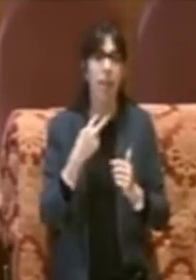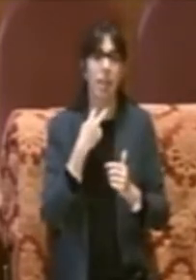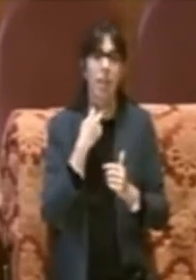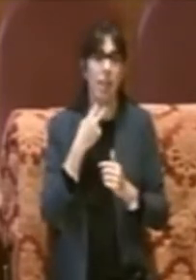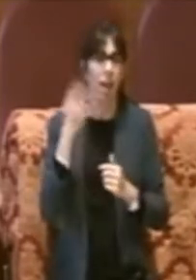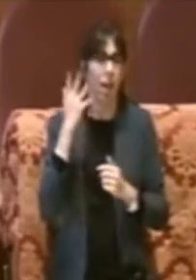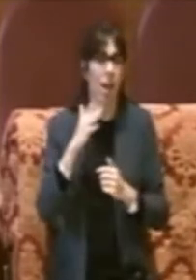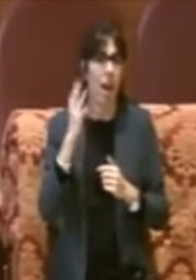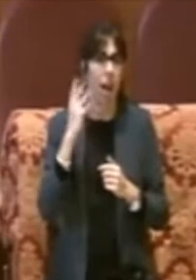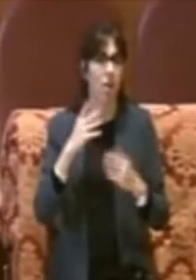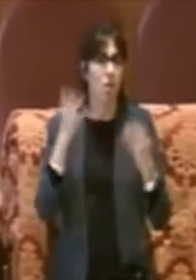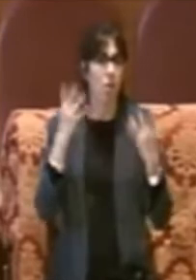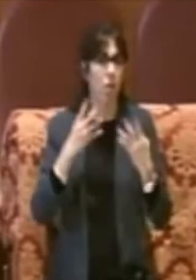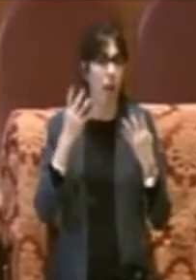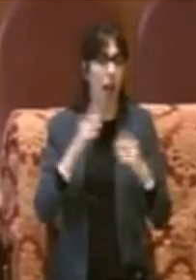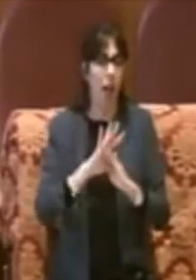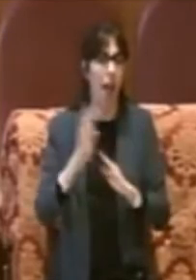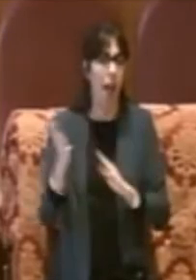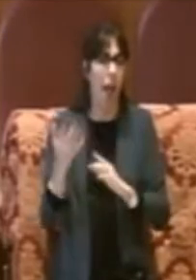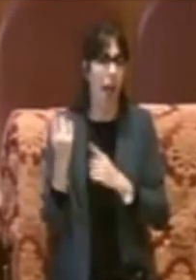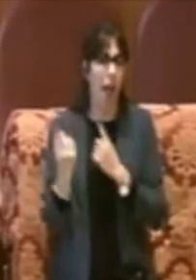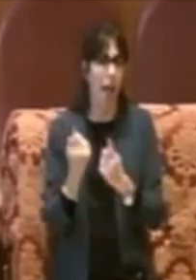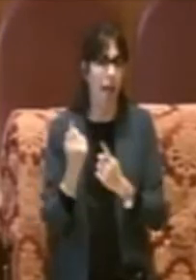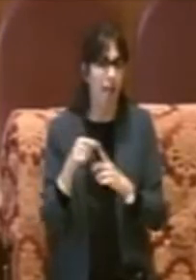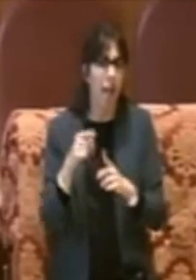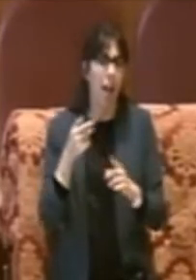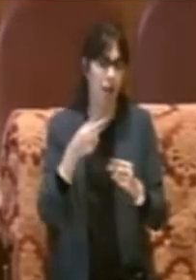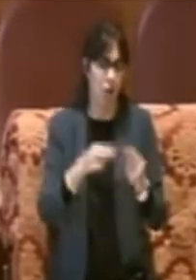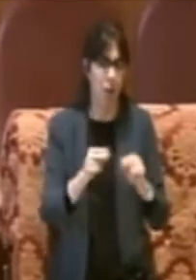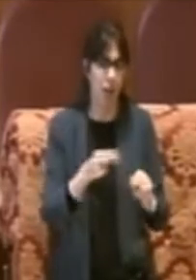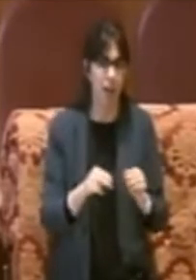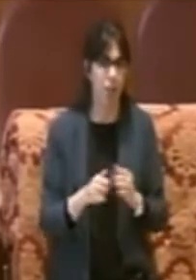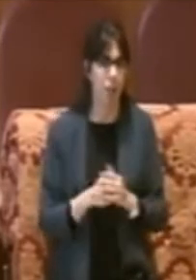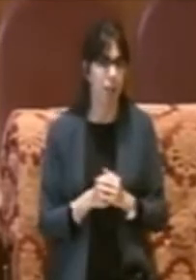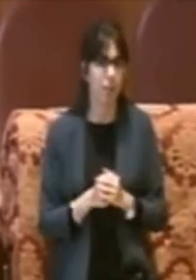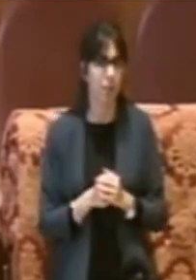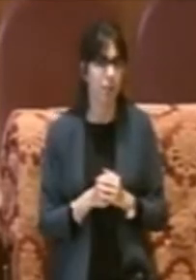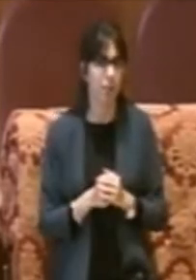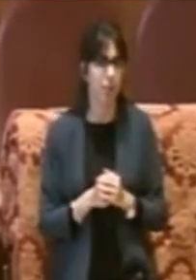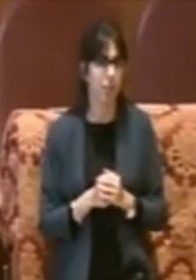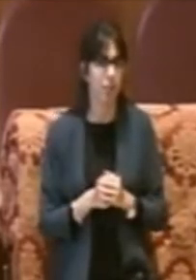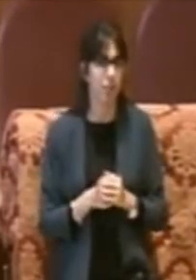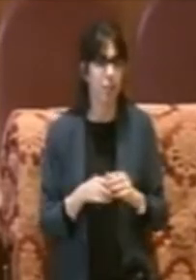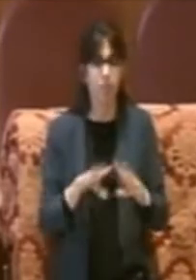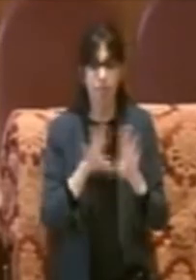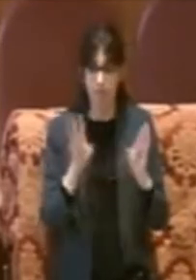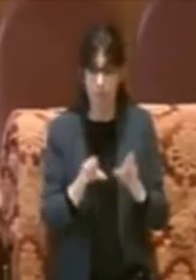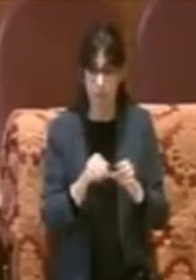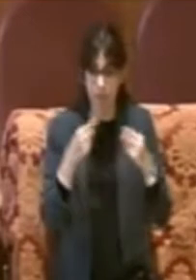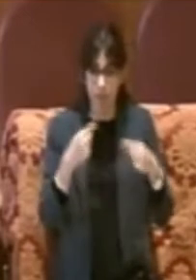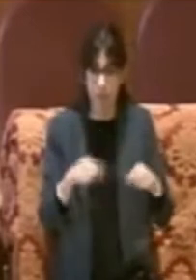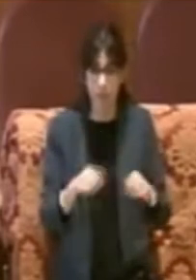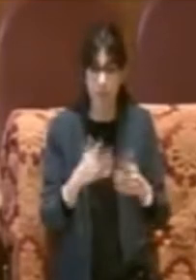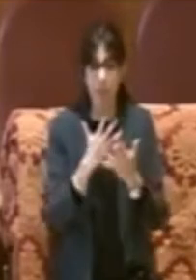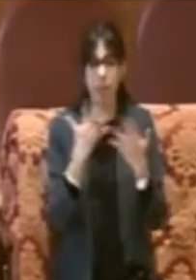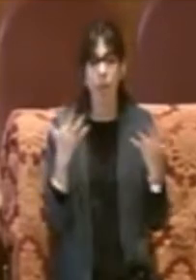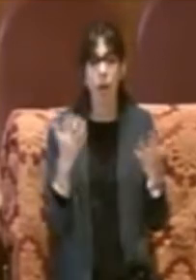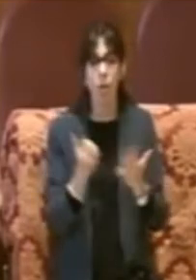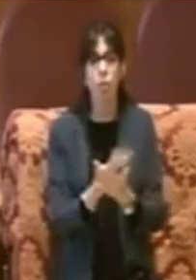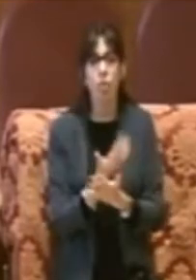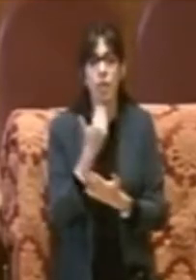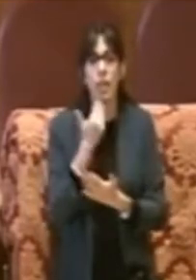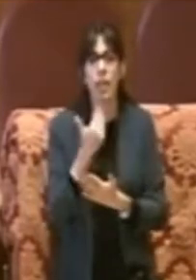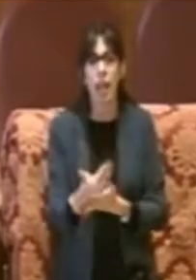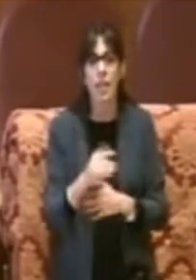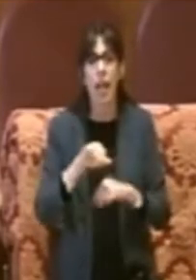portare apportare dei correttivi questo avviene ovviamente con l'attività che da una parte